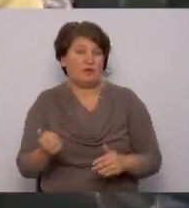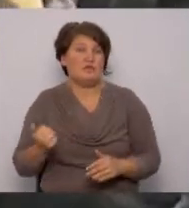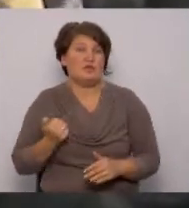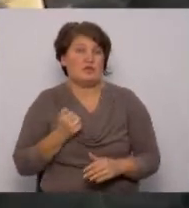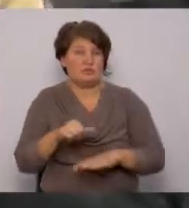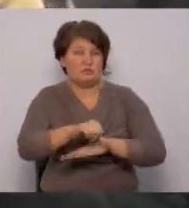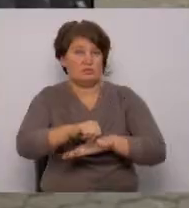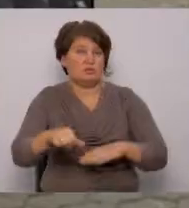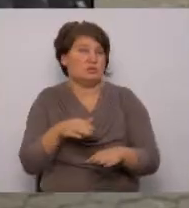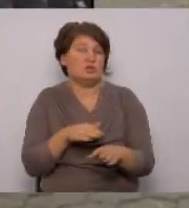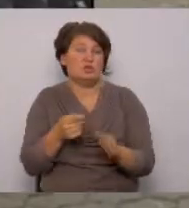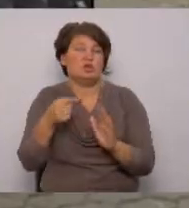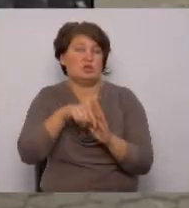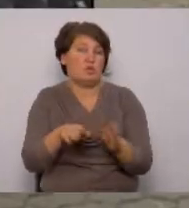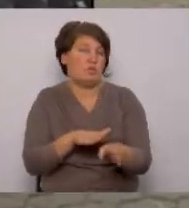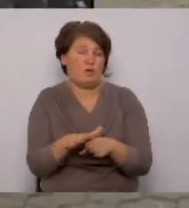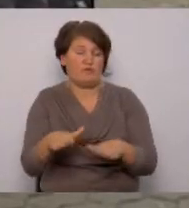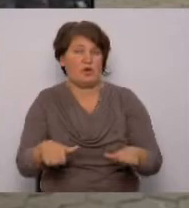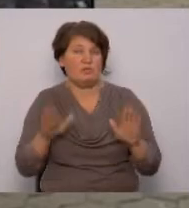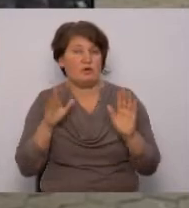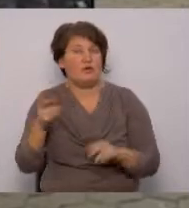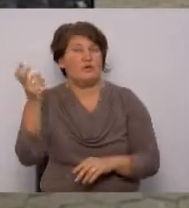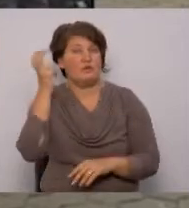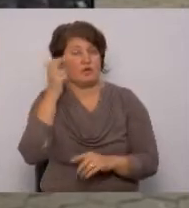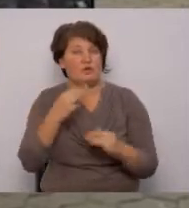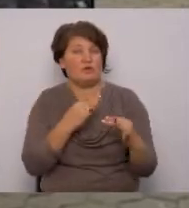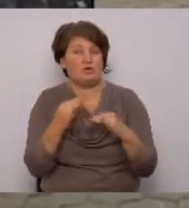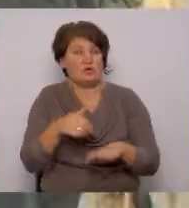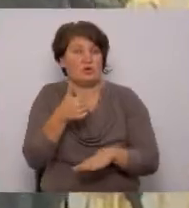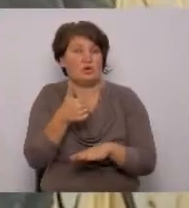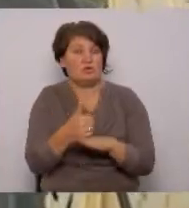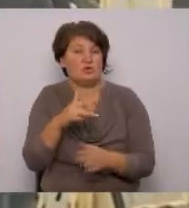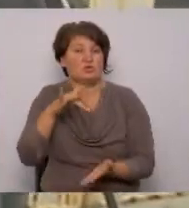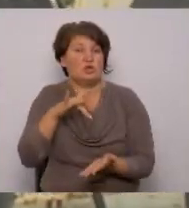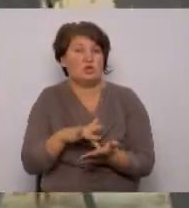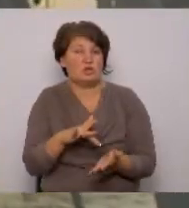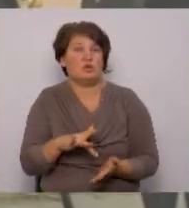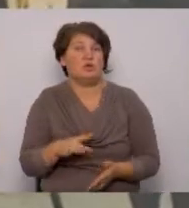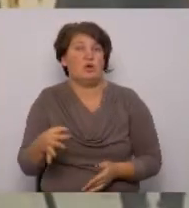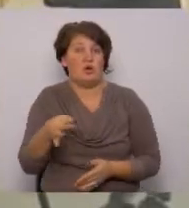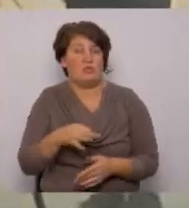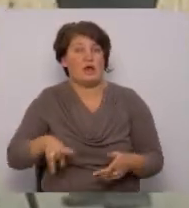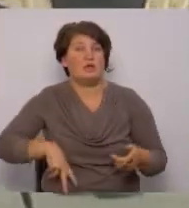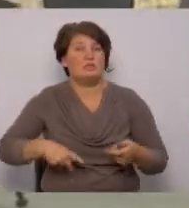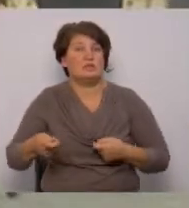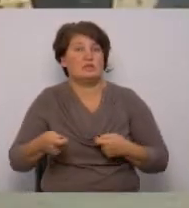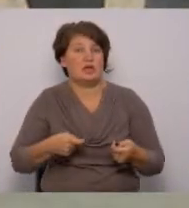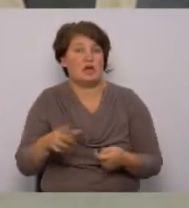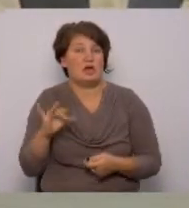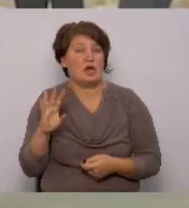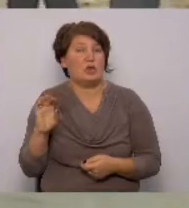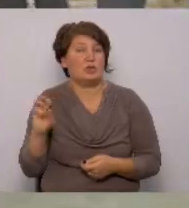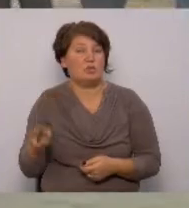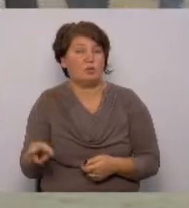означає повну капітуляцію. У Києві організатори акції говорили з головою столичної обладміністрації Михайло Бно Айріяном. Про